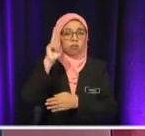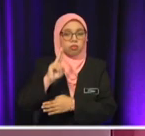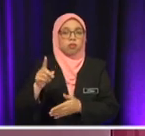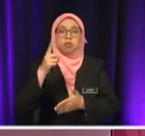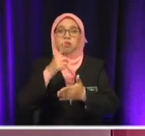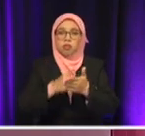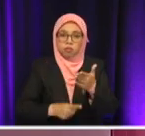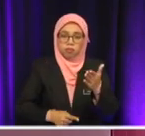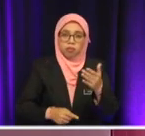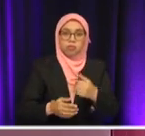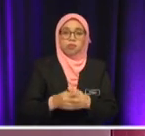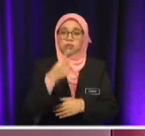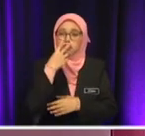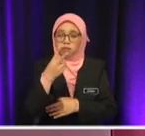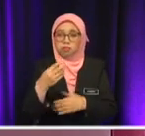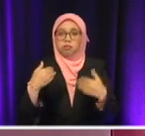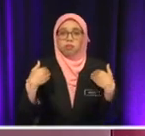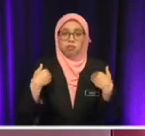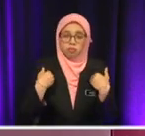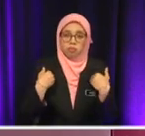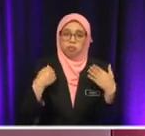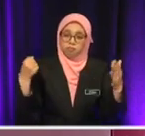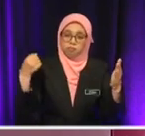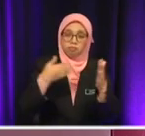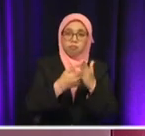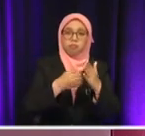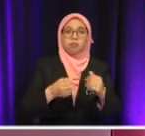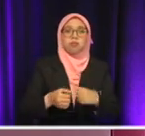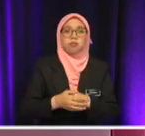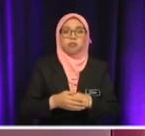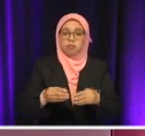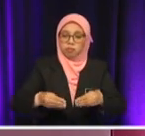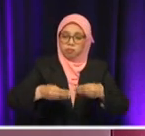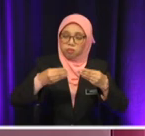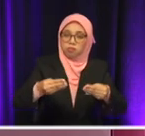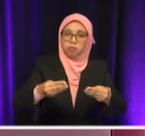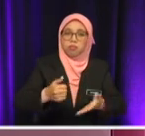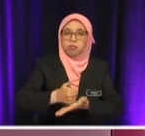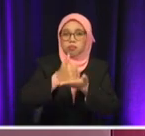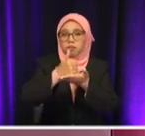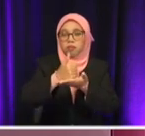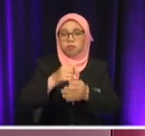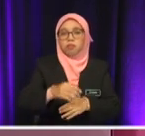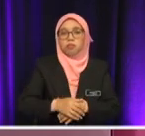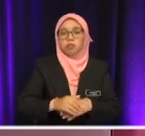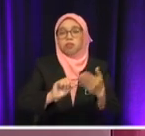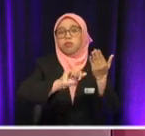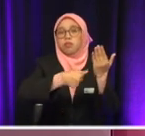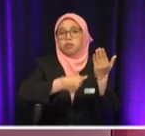berlaku kemalangan dan juga kecederaan, dia akan terus berikan pertolongan cemas dan bantu tuan awal